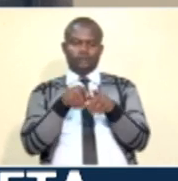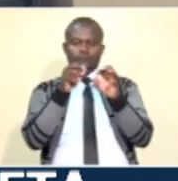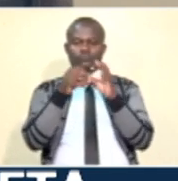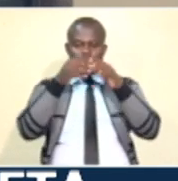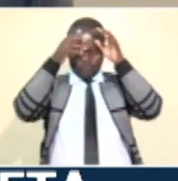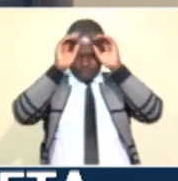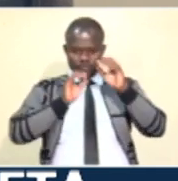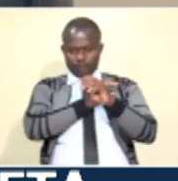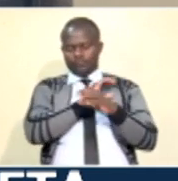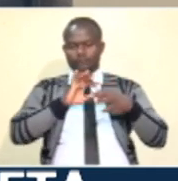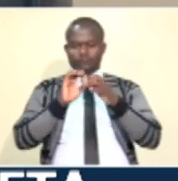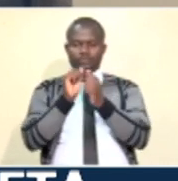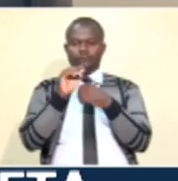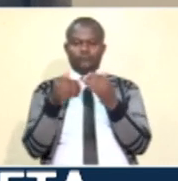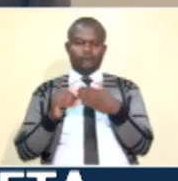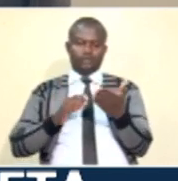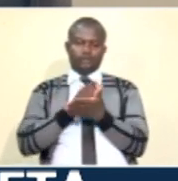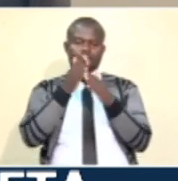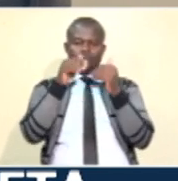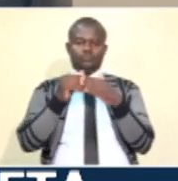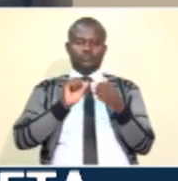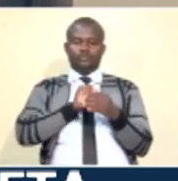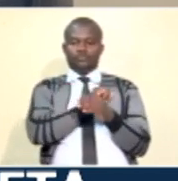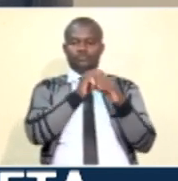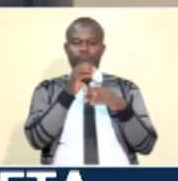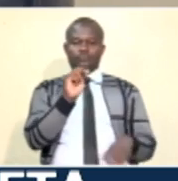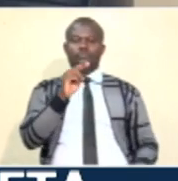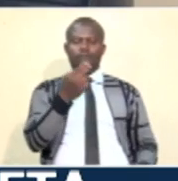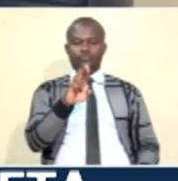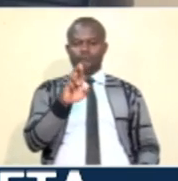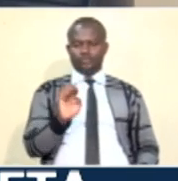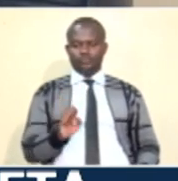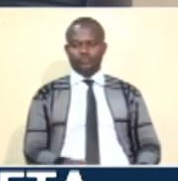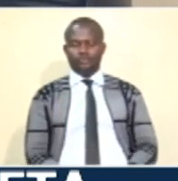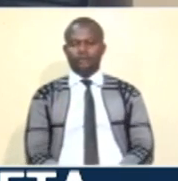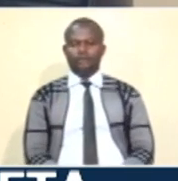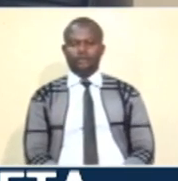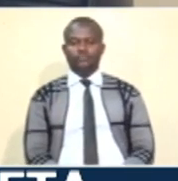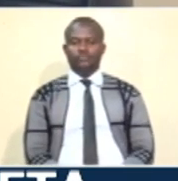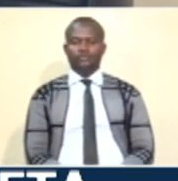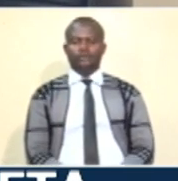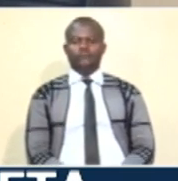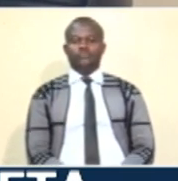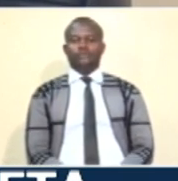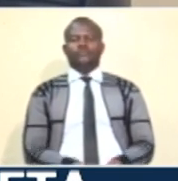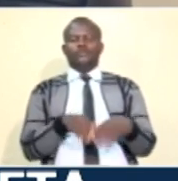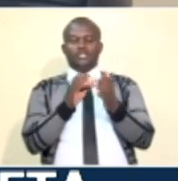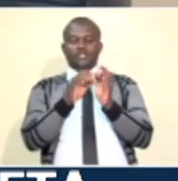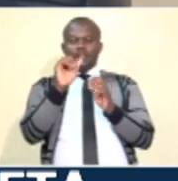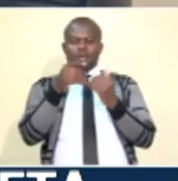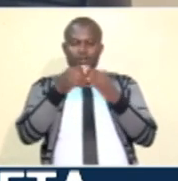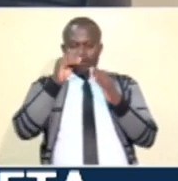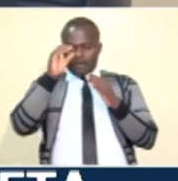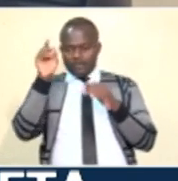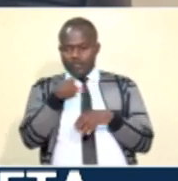wa komisiyo y'imibereho y'abaturage n'uburenganzira bwa muntu muri Sena, Umuhire Adri. Icyiciro cya mbere ni amakosa mu gushaka no gushyira